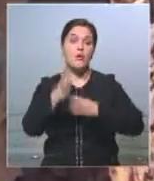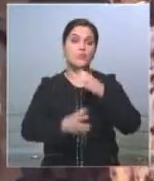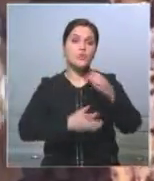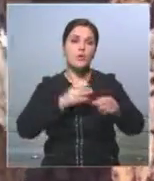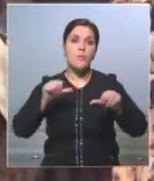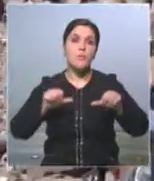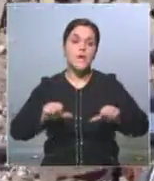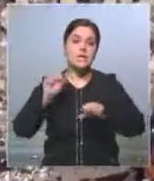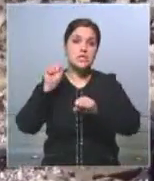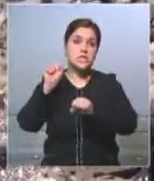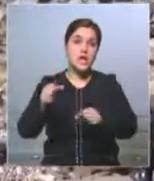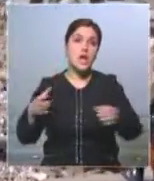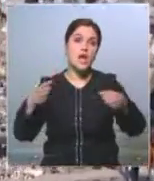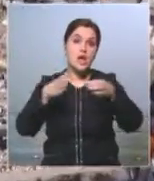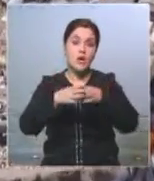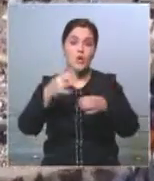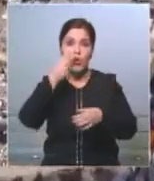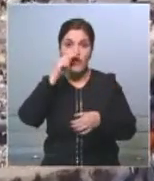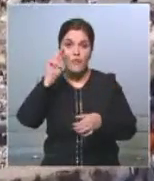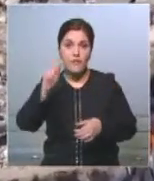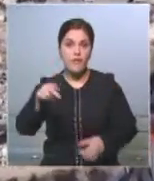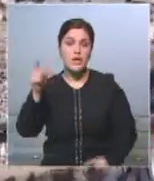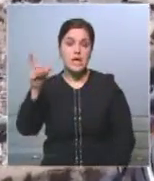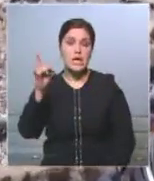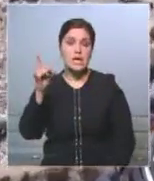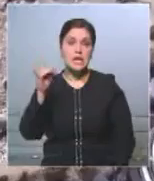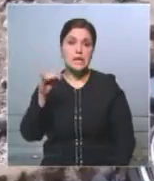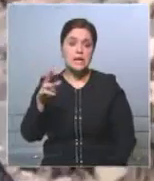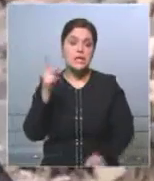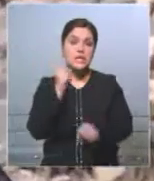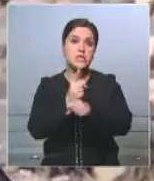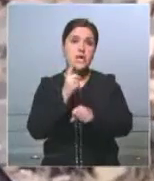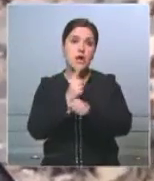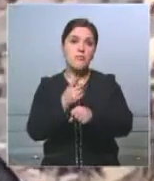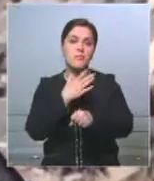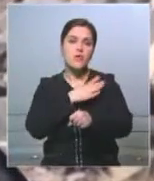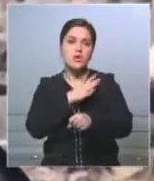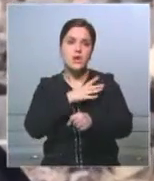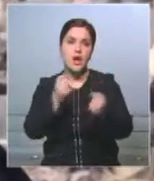правозащитная организация обвиняет официальный Рияд в применении запрещенных